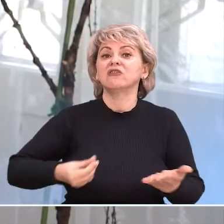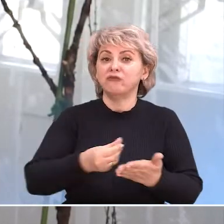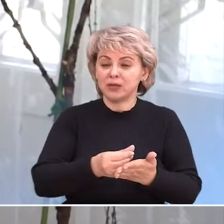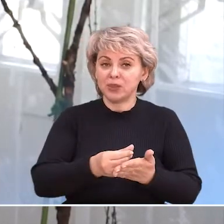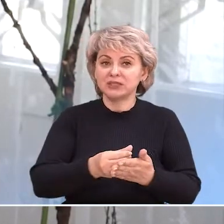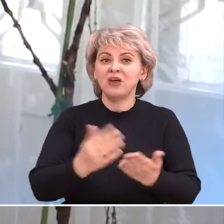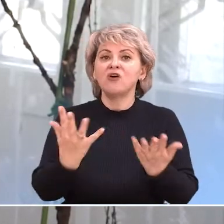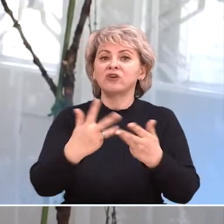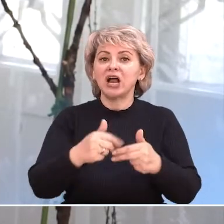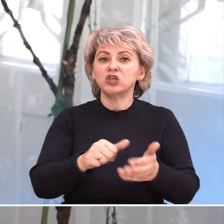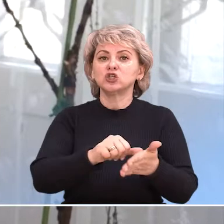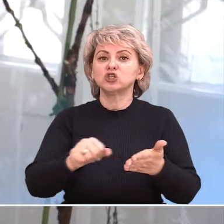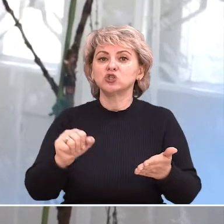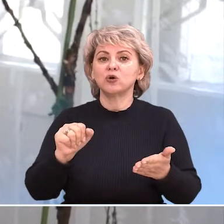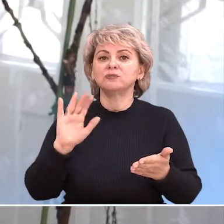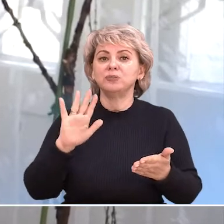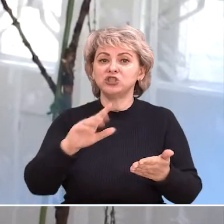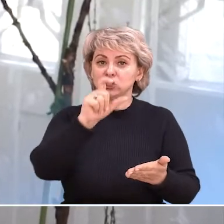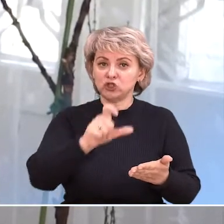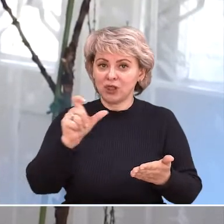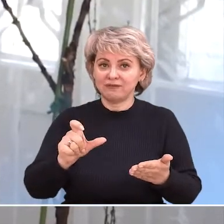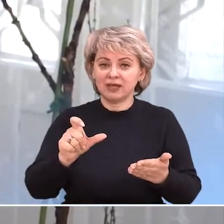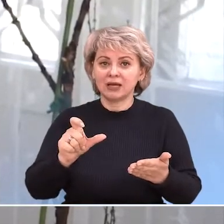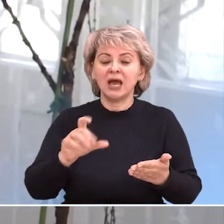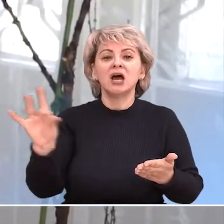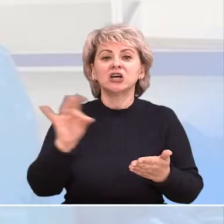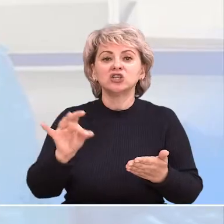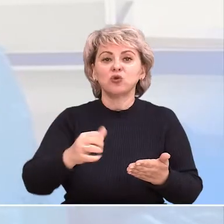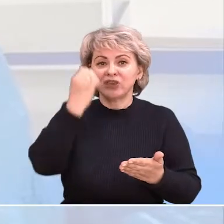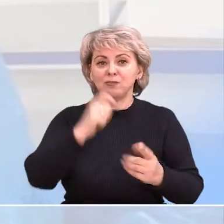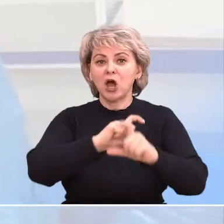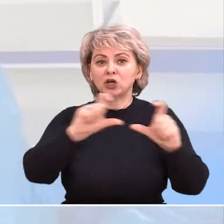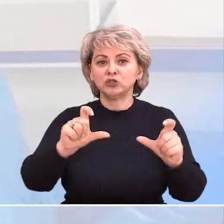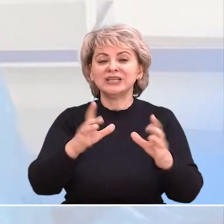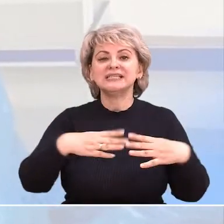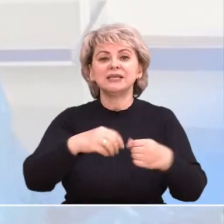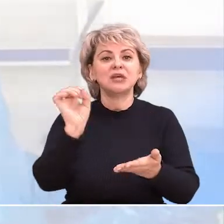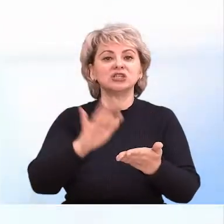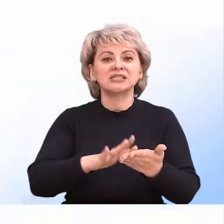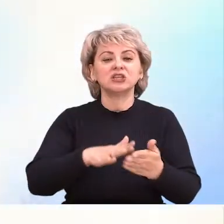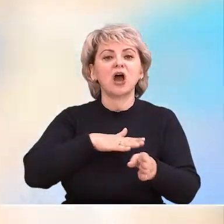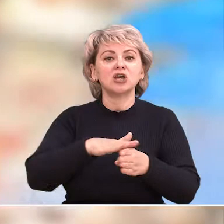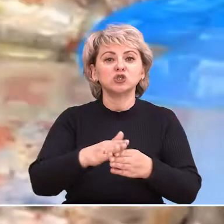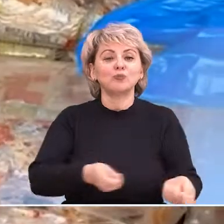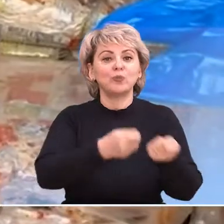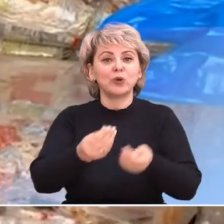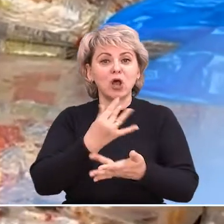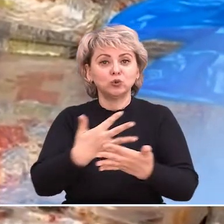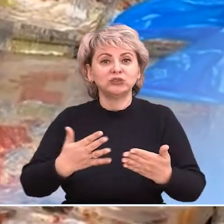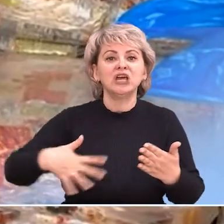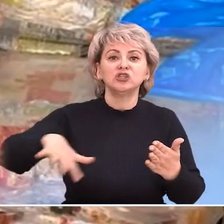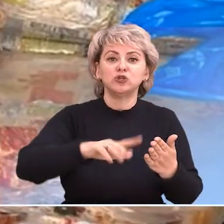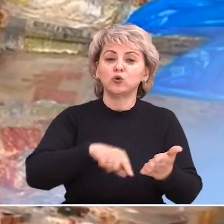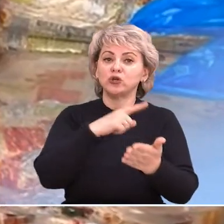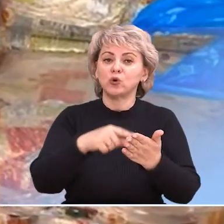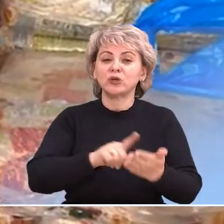иных выплат, в количестве 605 человек. Ростовский благотворительный фонд «Семейный центр» осуществил завоз